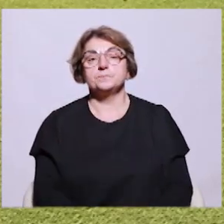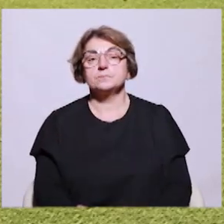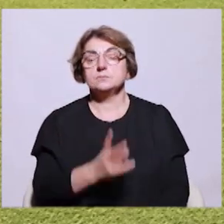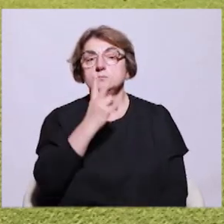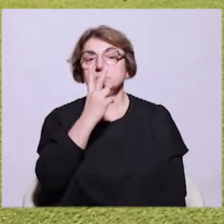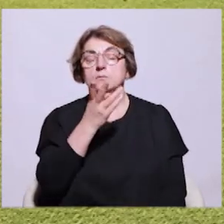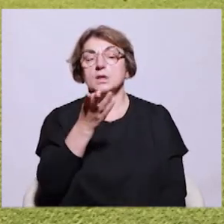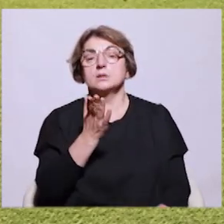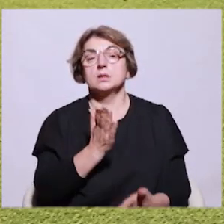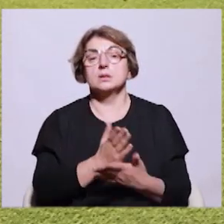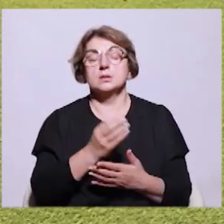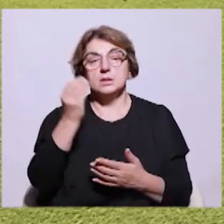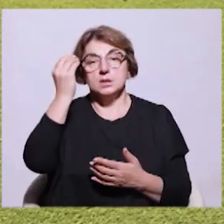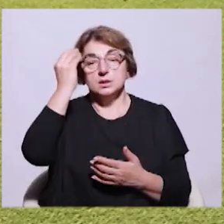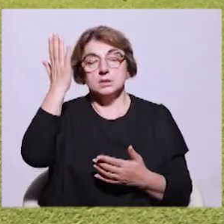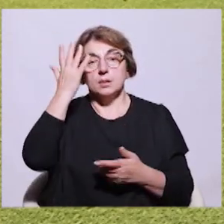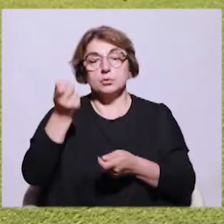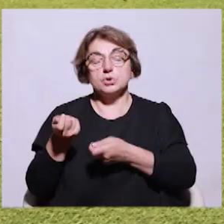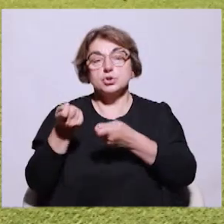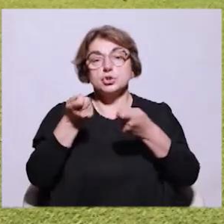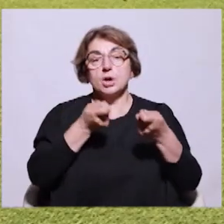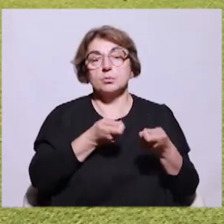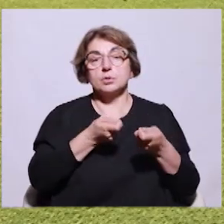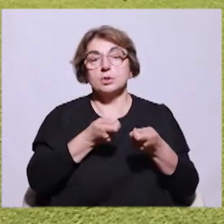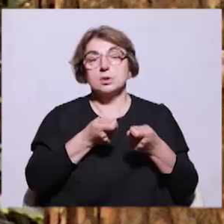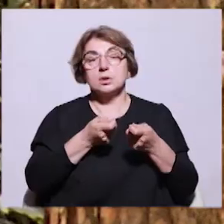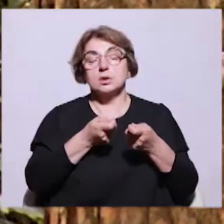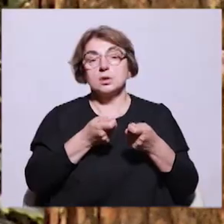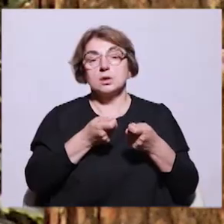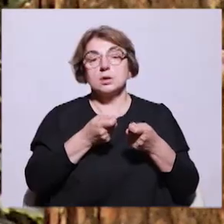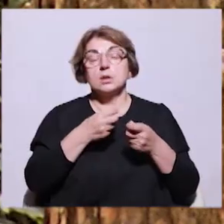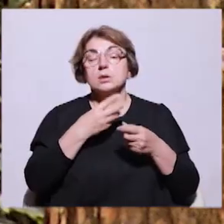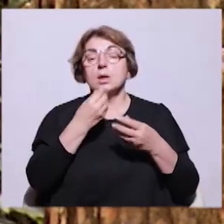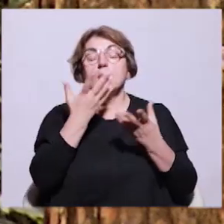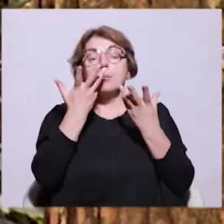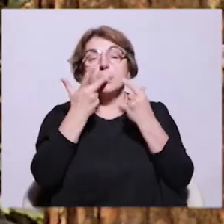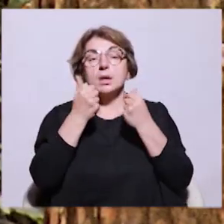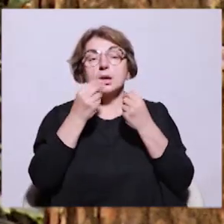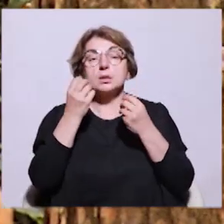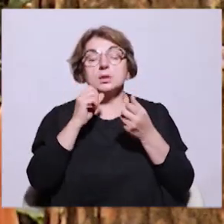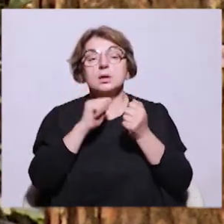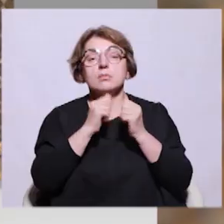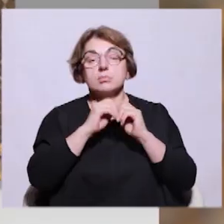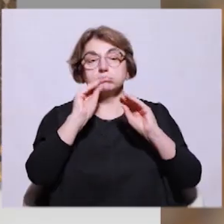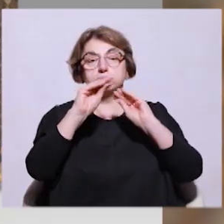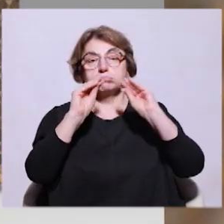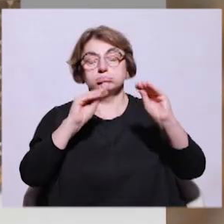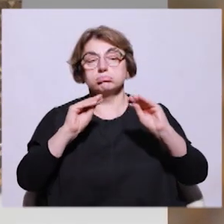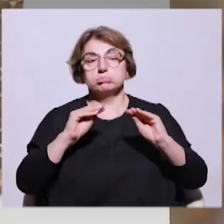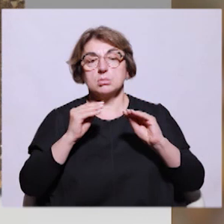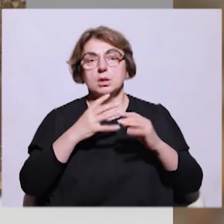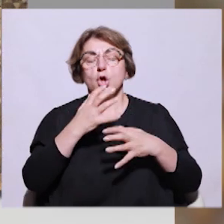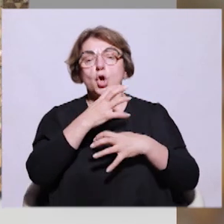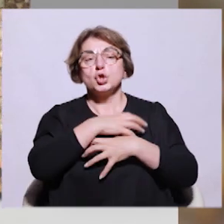ნახეთ, ესეც იაპონიიდან ჩამოტანილი სადაფებით მორთული, თავისი კომპოზიციებით და